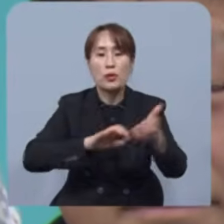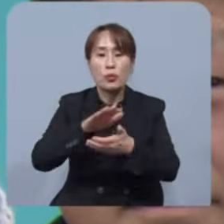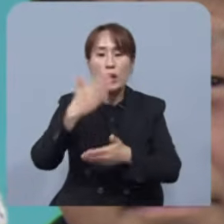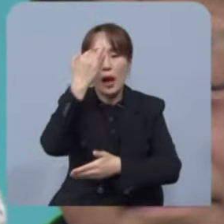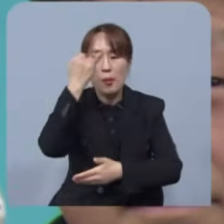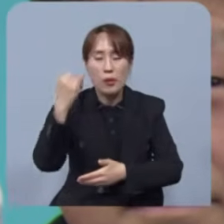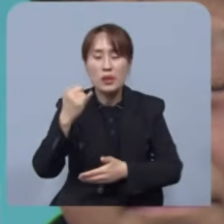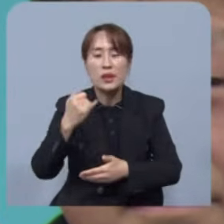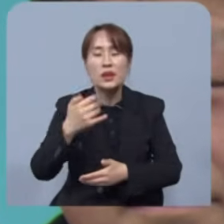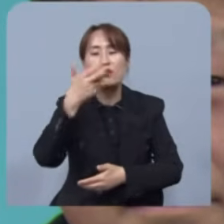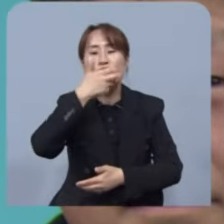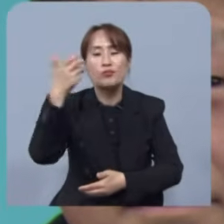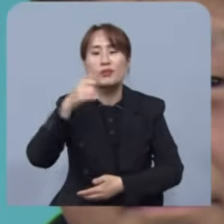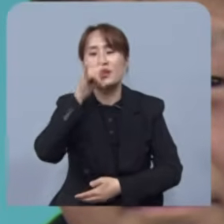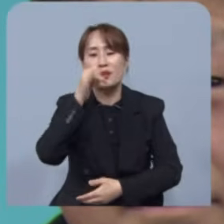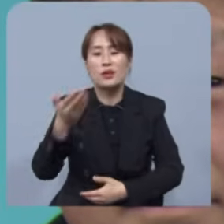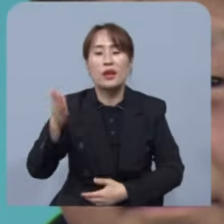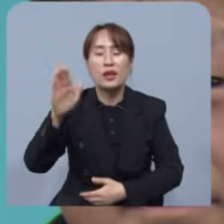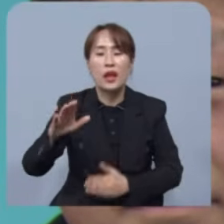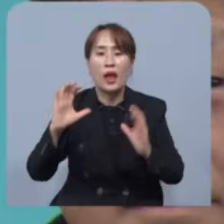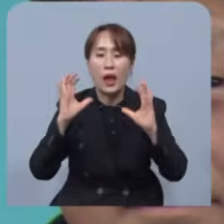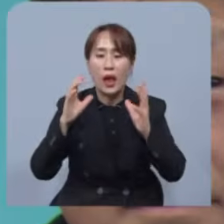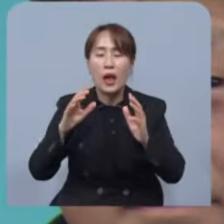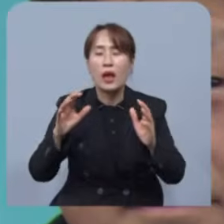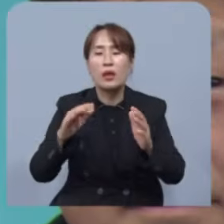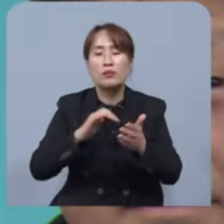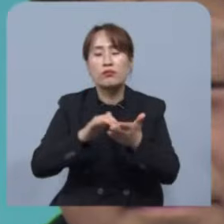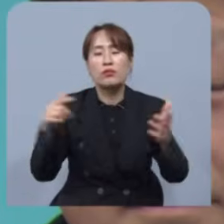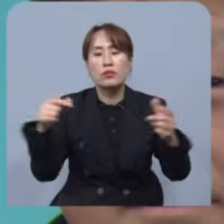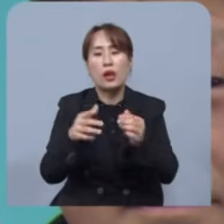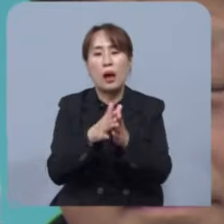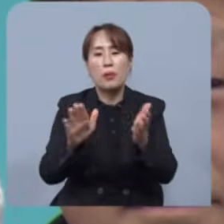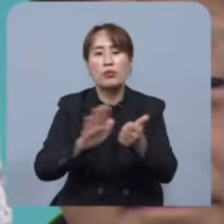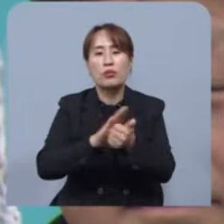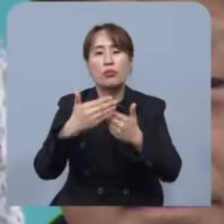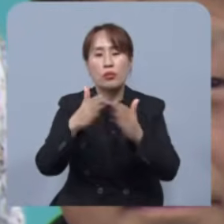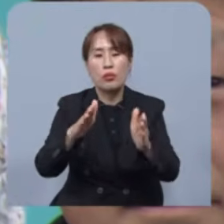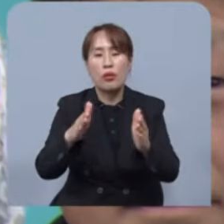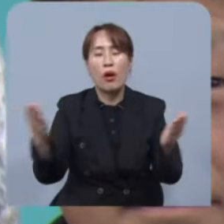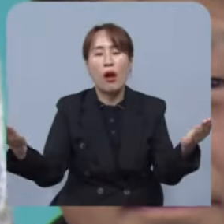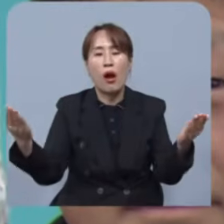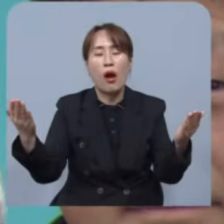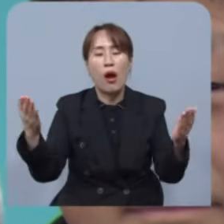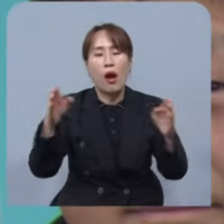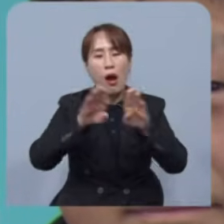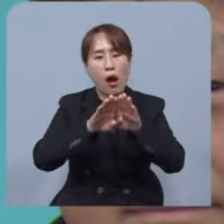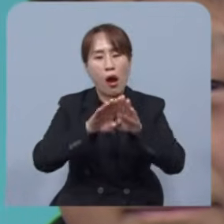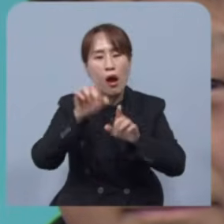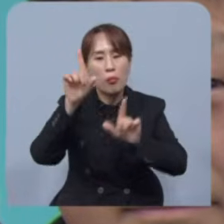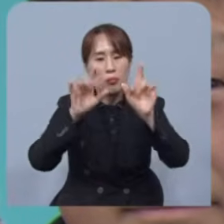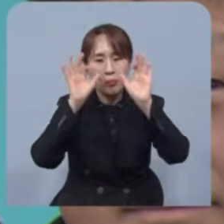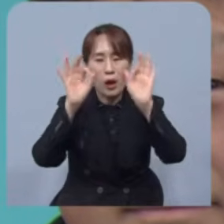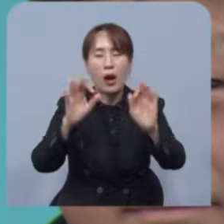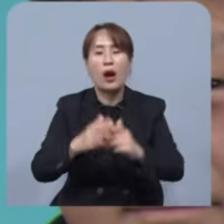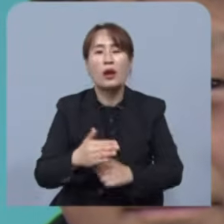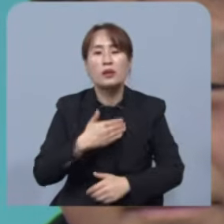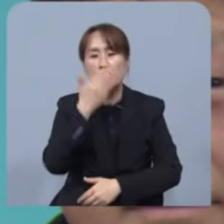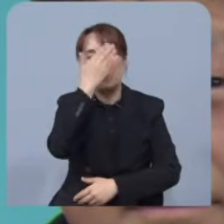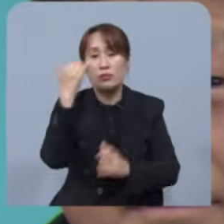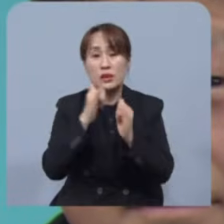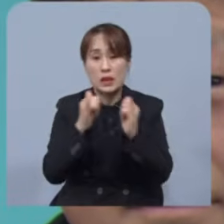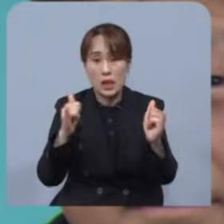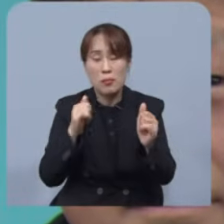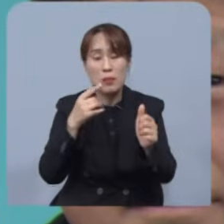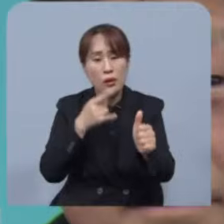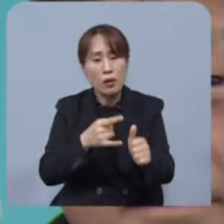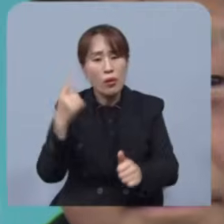할머니를 꿈꿨어요. 하지만 아이들이 사라져서 아파트 돌봄교실이 문을 닫는 현실을 보았습니다. 젊은